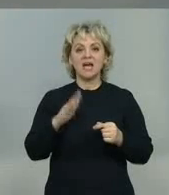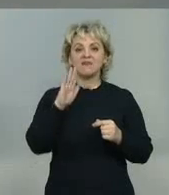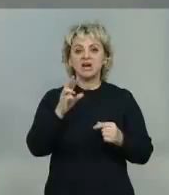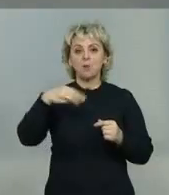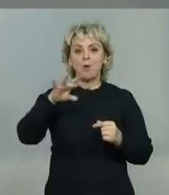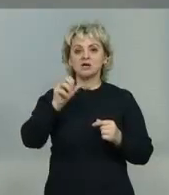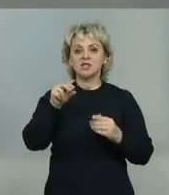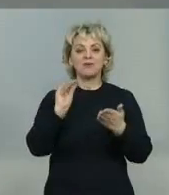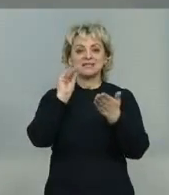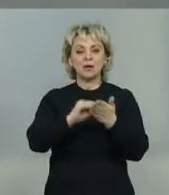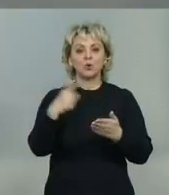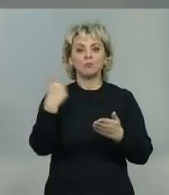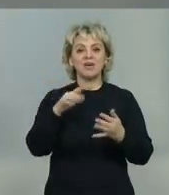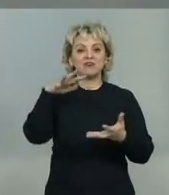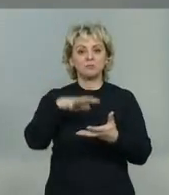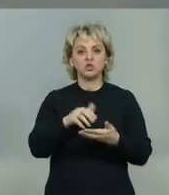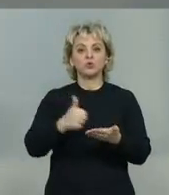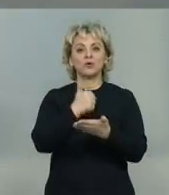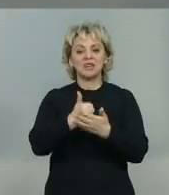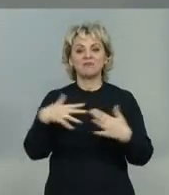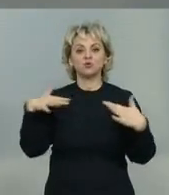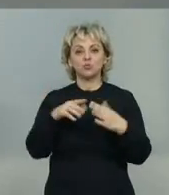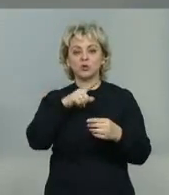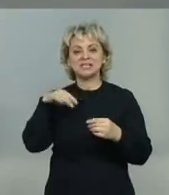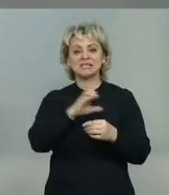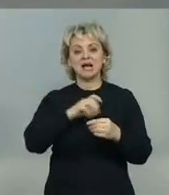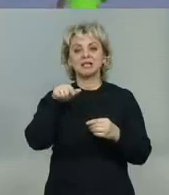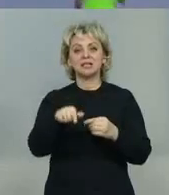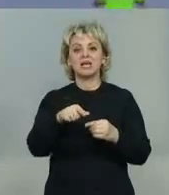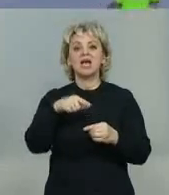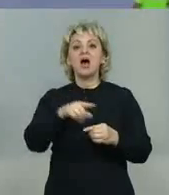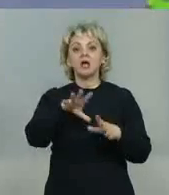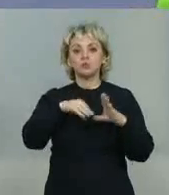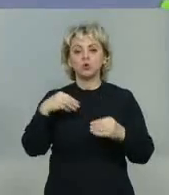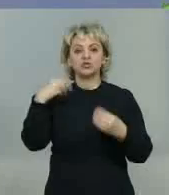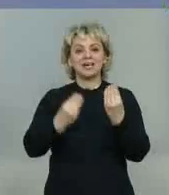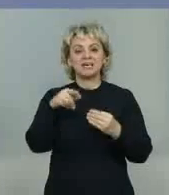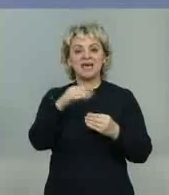Валерия Маслова забросила первые мячи за главную сборную страны. Вообще в отборочном матче